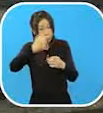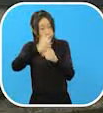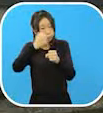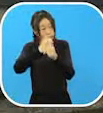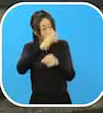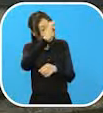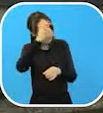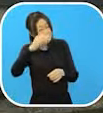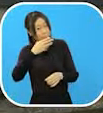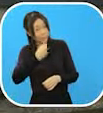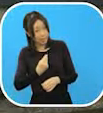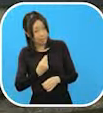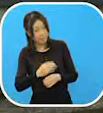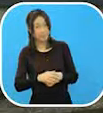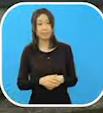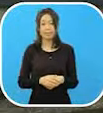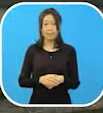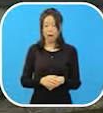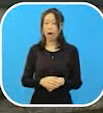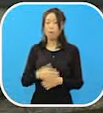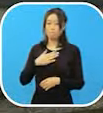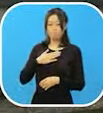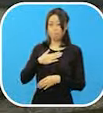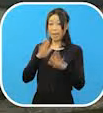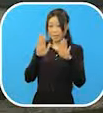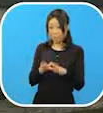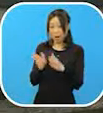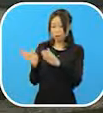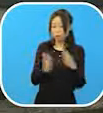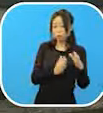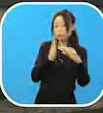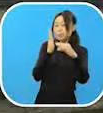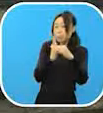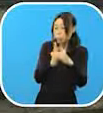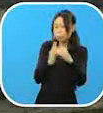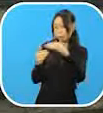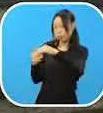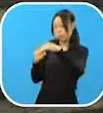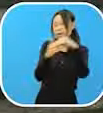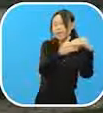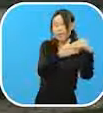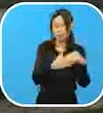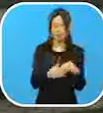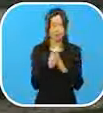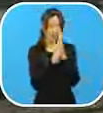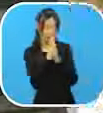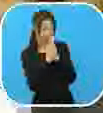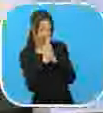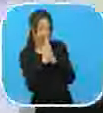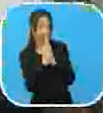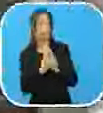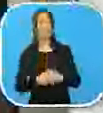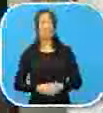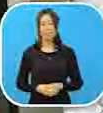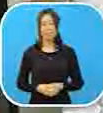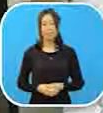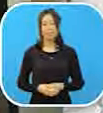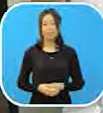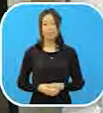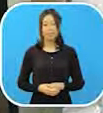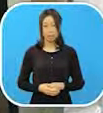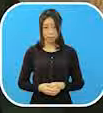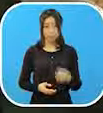見学させていただけますか？ あ、わかりました。今ちょうど仕込み中ですので、はい、今ご案内いたします。 わあ、お願いします。 昨